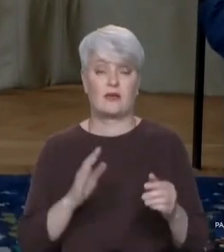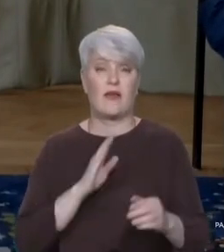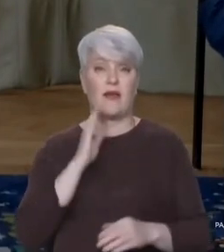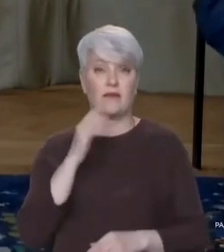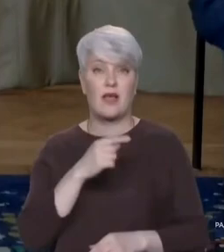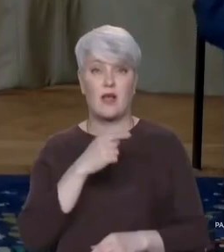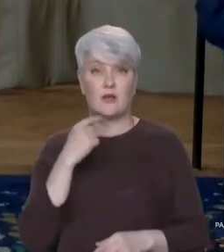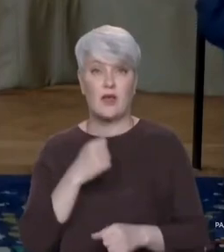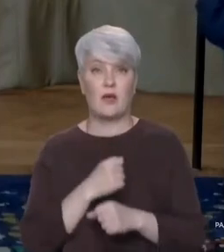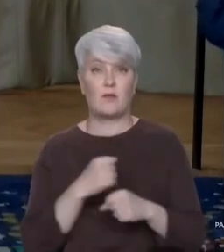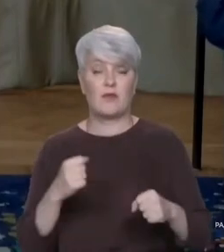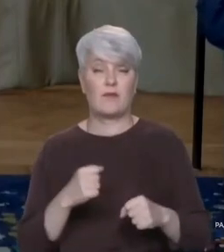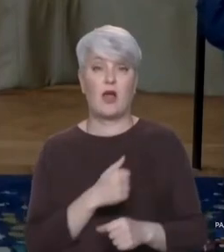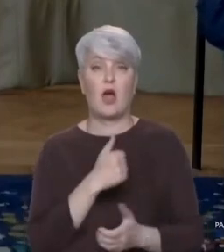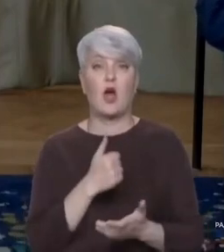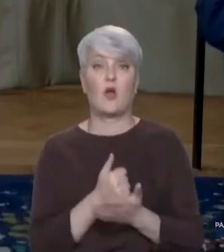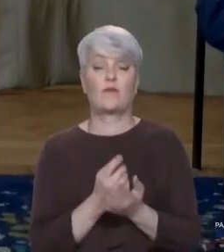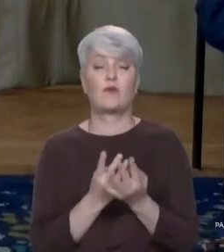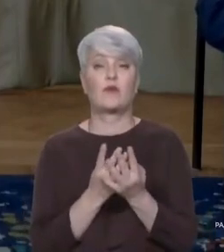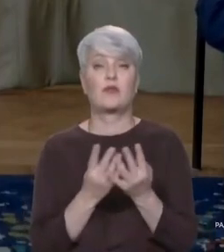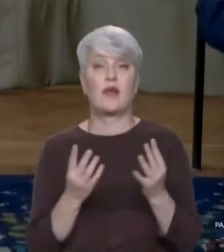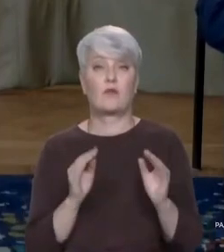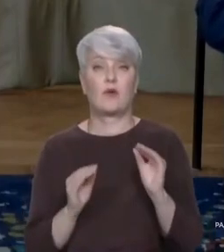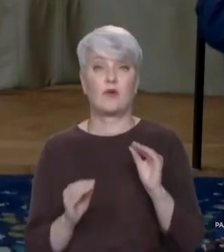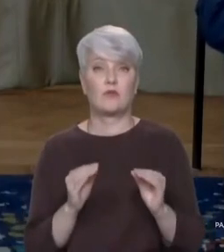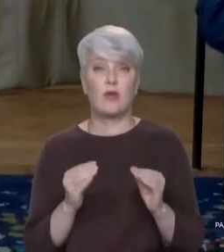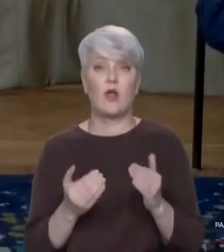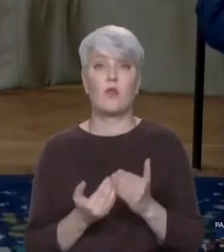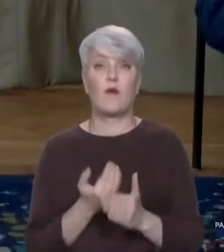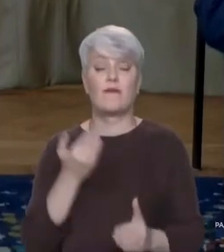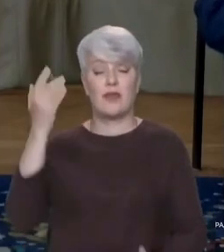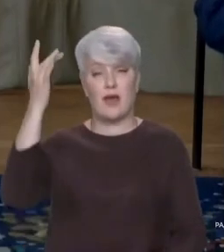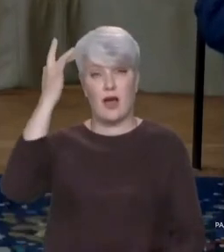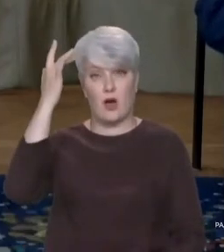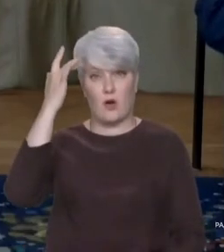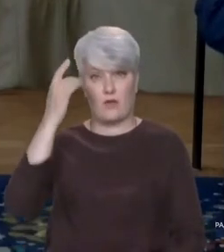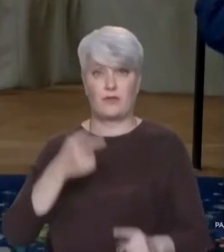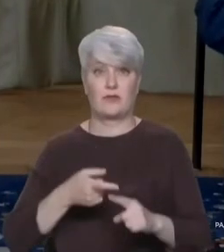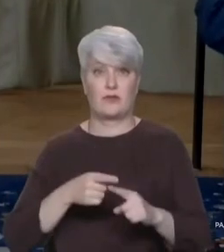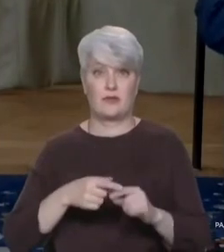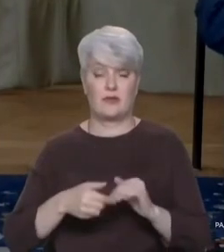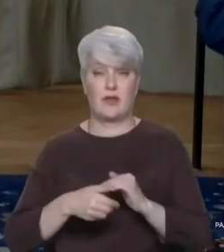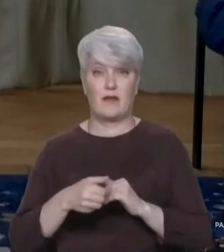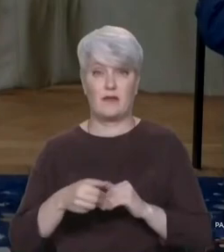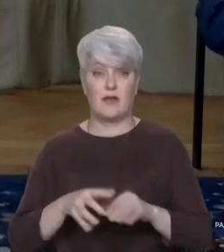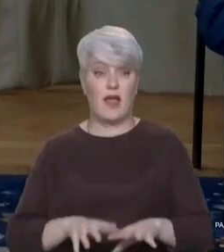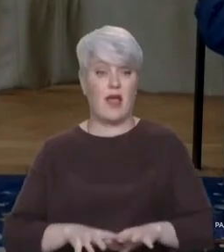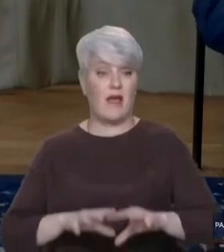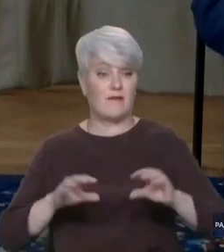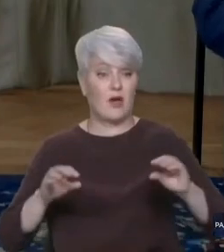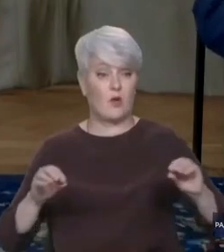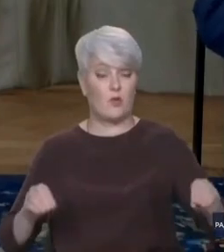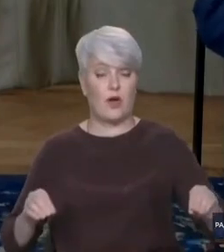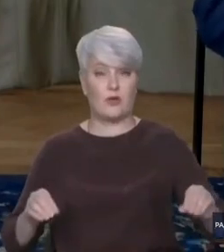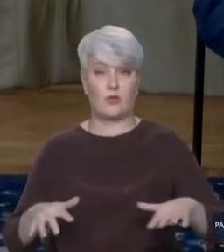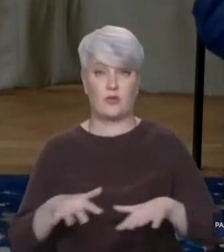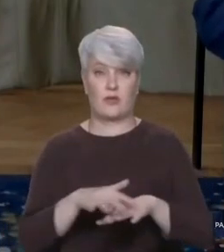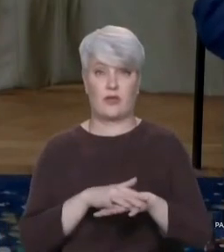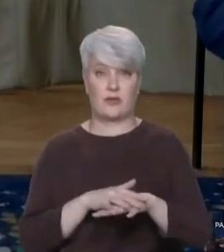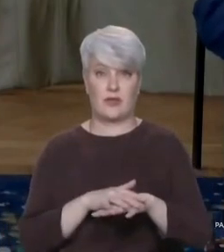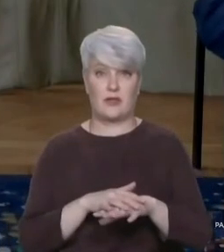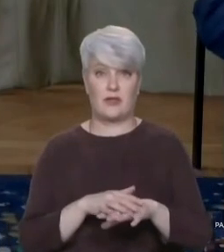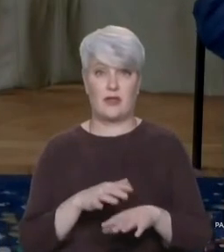підірвала головну дамбу яка розташована у Новій Каховці що спричинило значну евакуацію цивільного населення